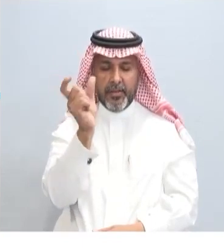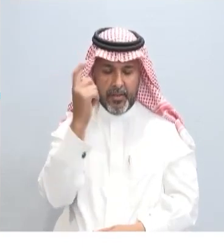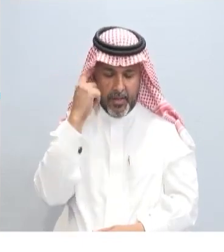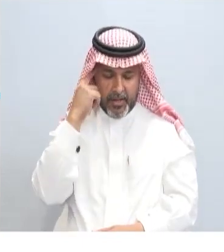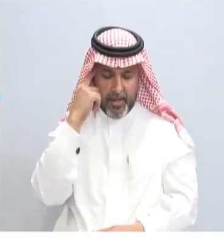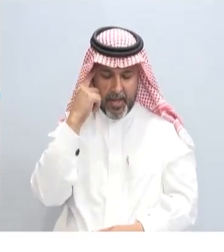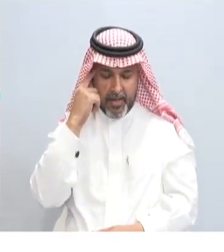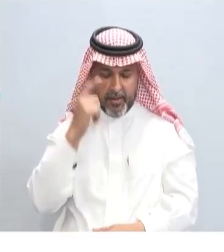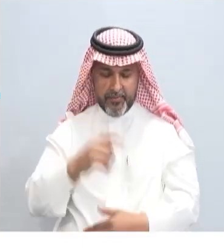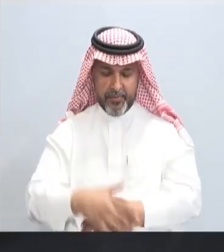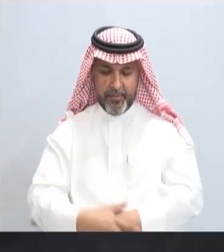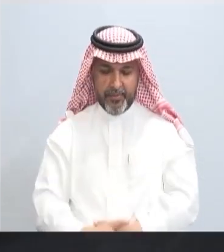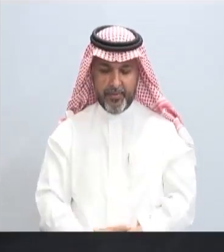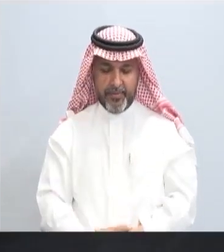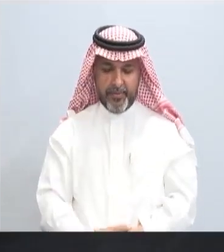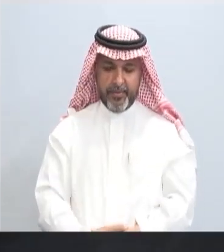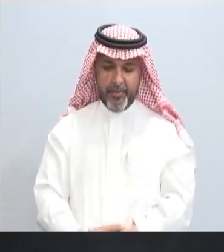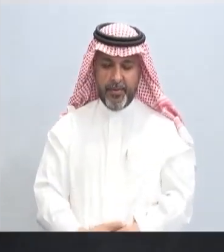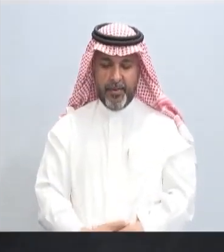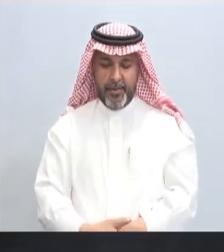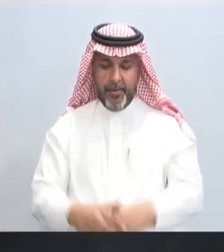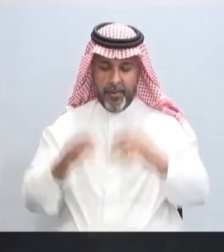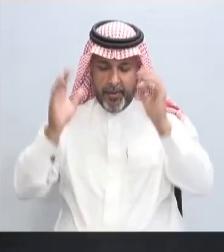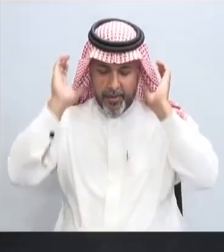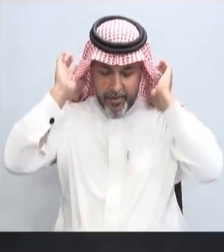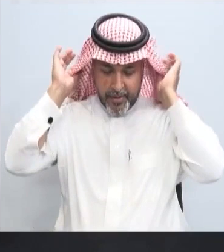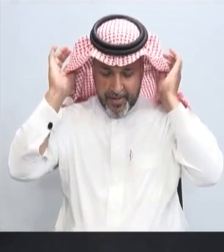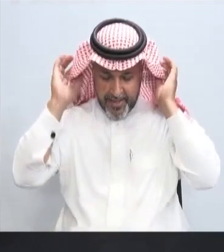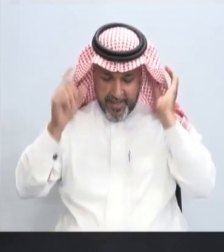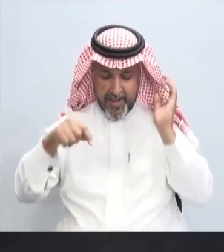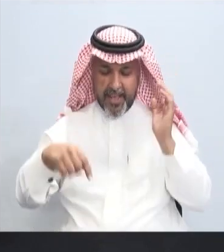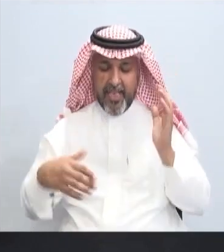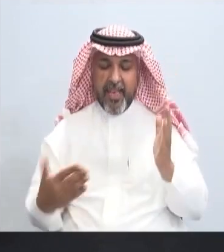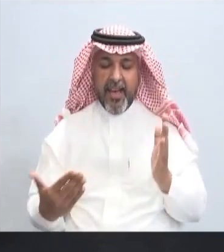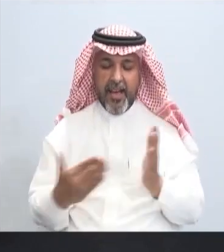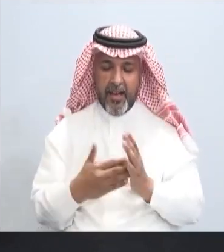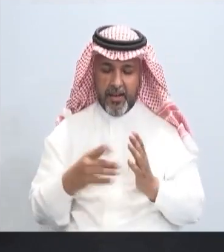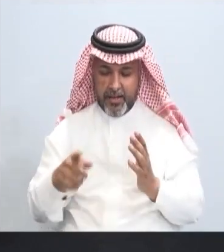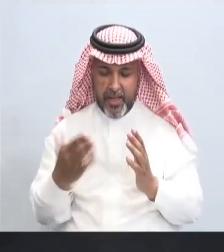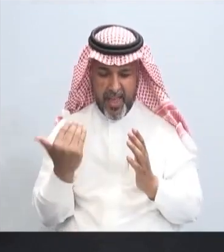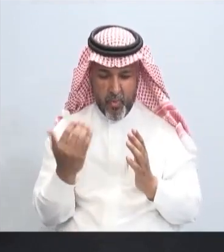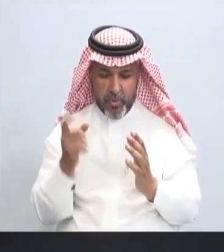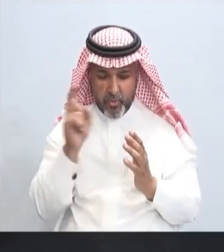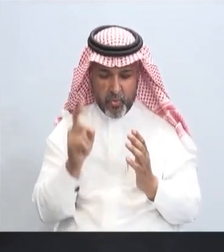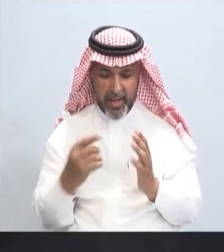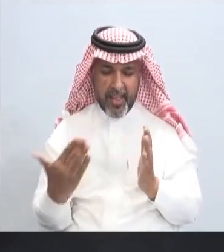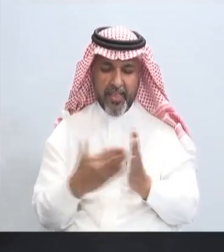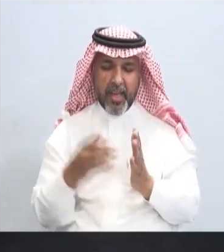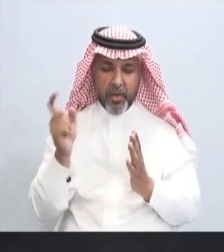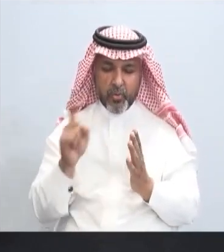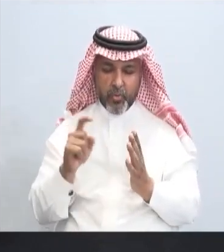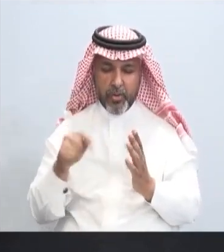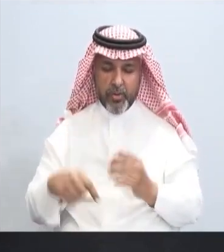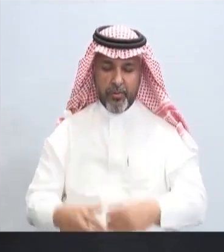يعنيكم بحمد لله تعالى اخذنا يعني لمحه في درس اليوم حول الدرس الرابع والخامس من الفصل